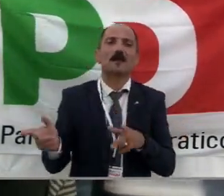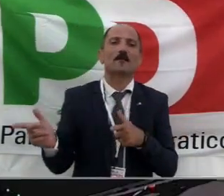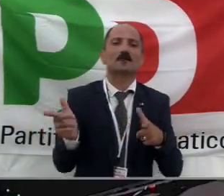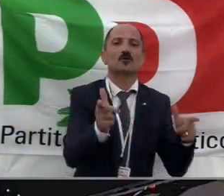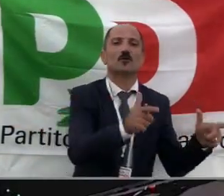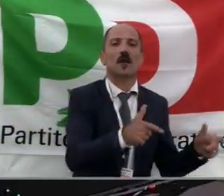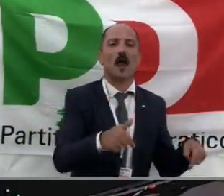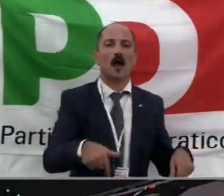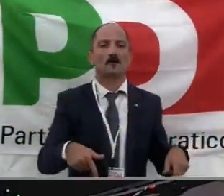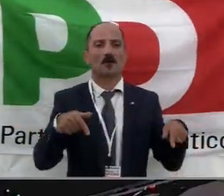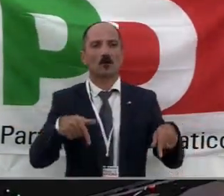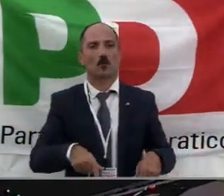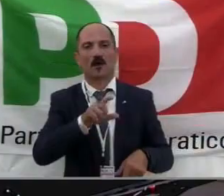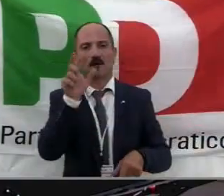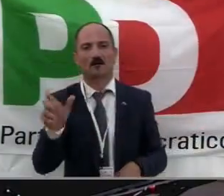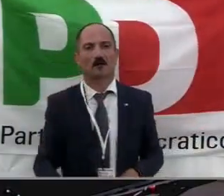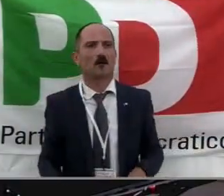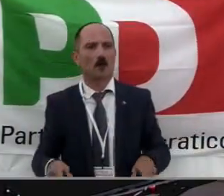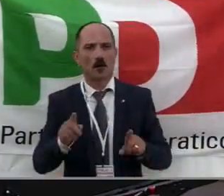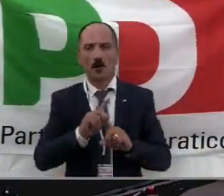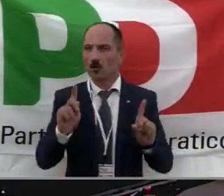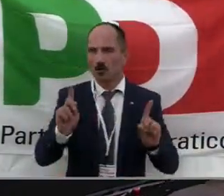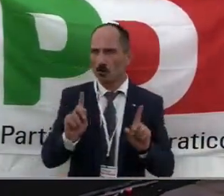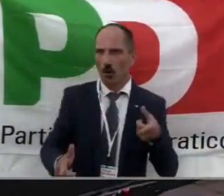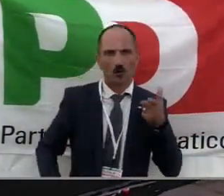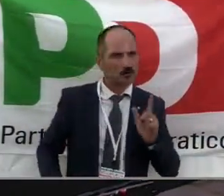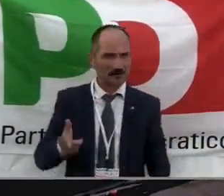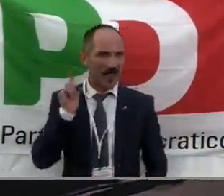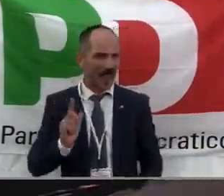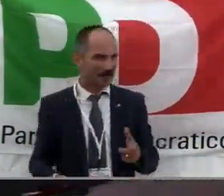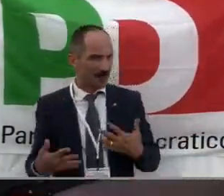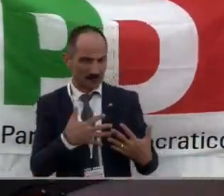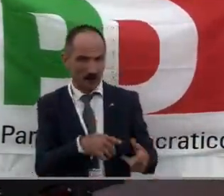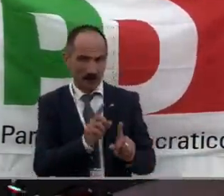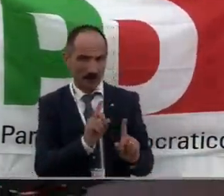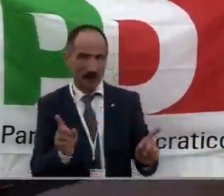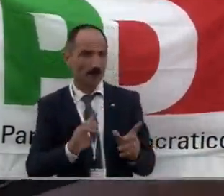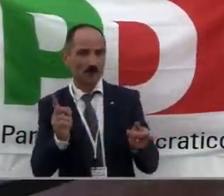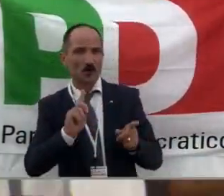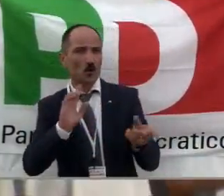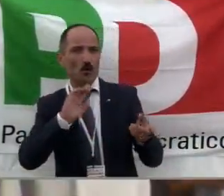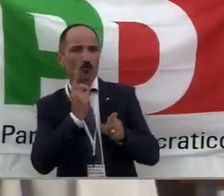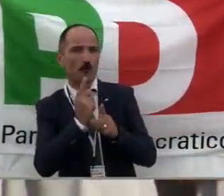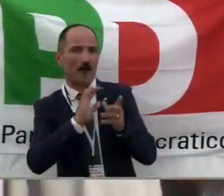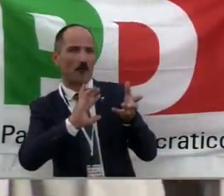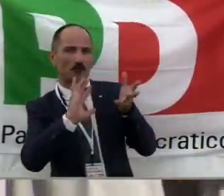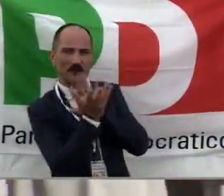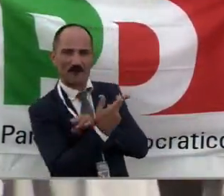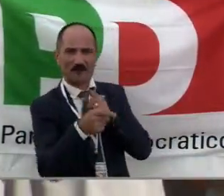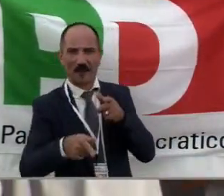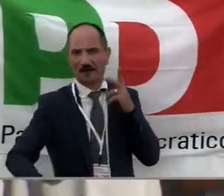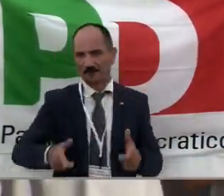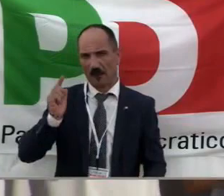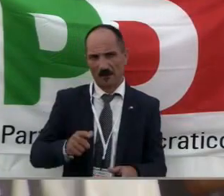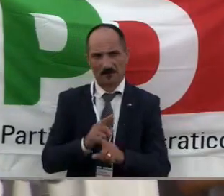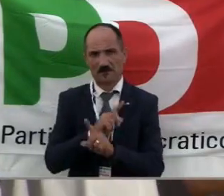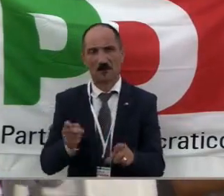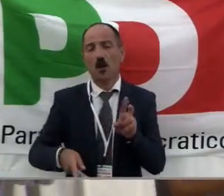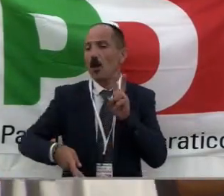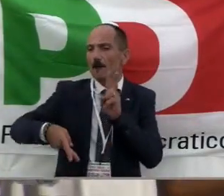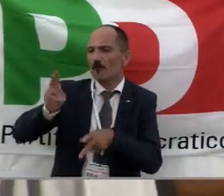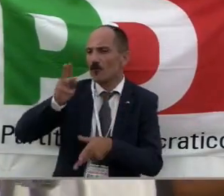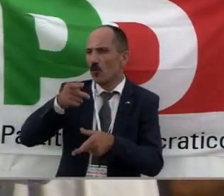paese. Noi non siamo il Texas e non vogliamo diventarlo. Più